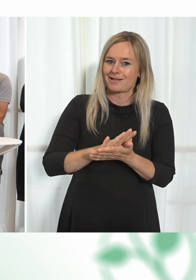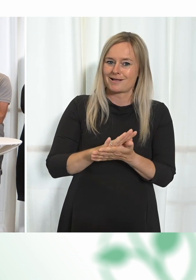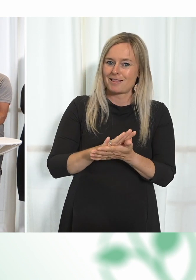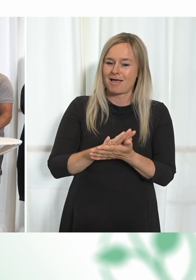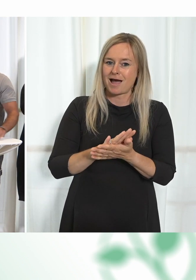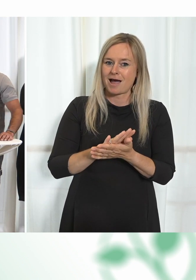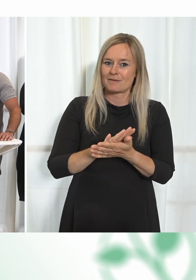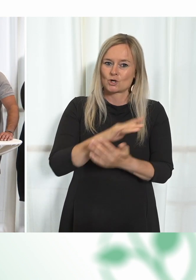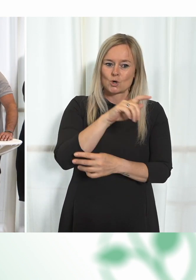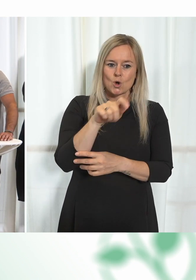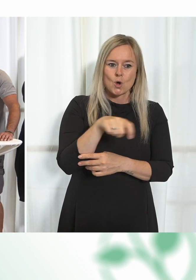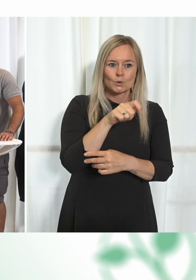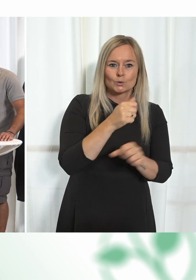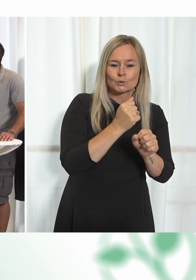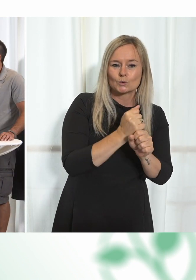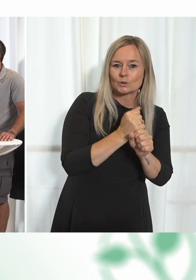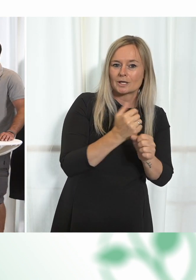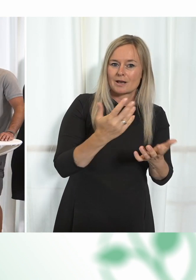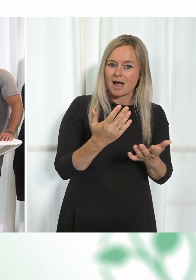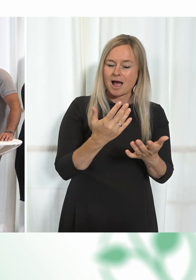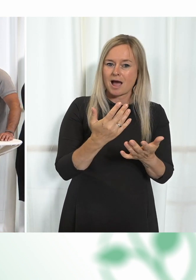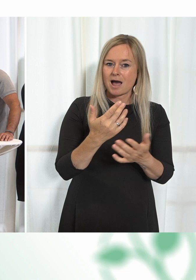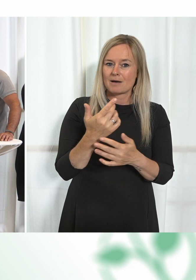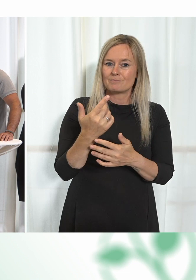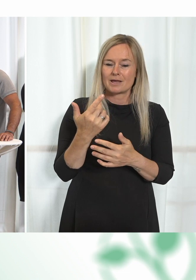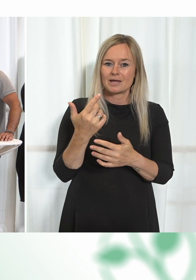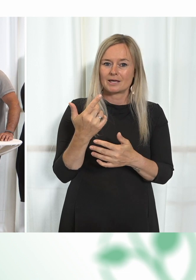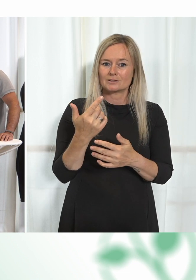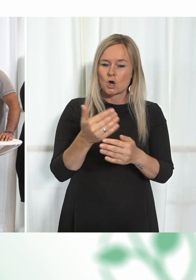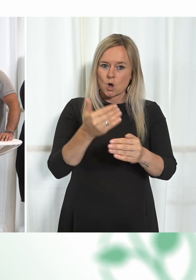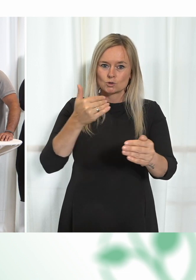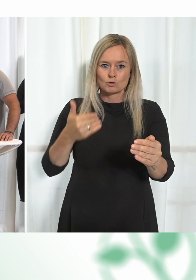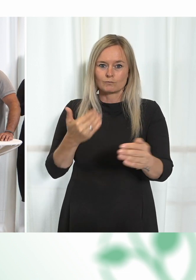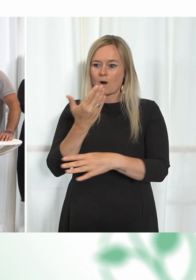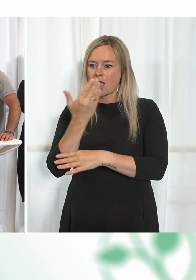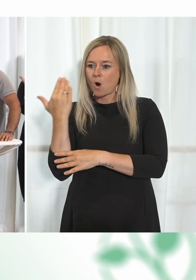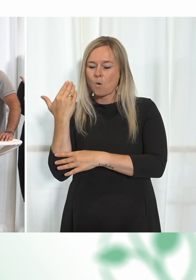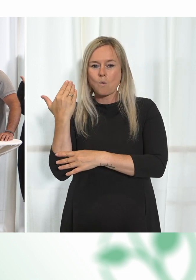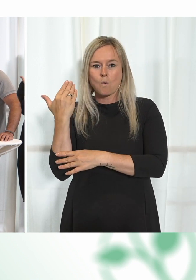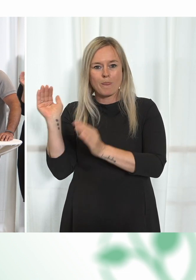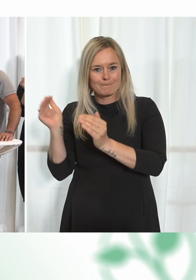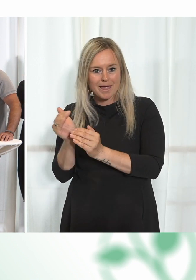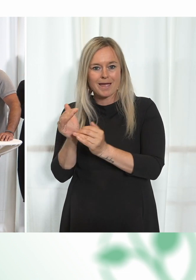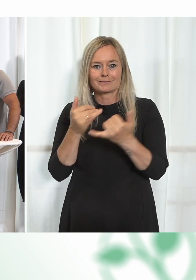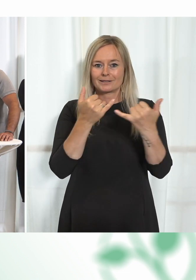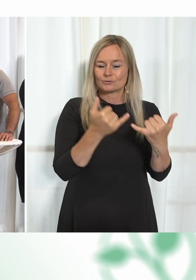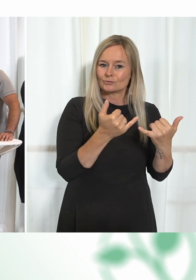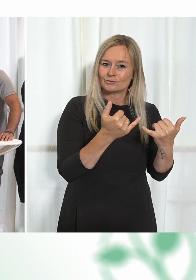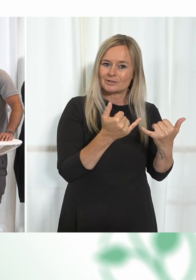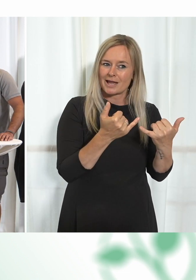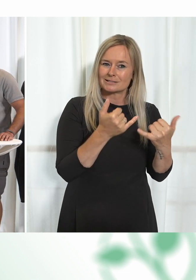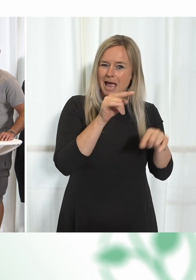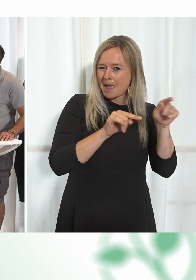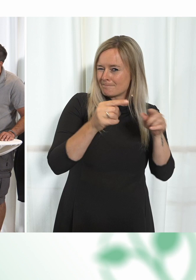Küchenjob auch durchgeführt haben, mit beiden Füßen ohne Beeinträchtigung. Und nun, jetzt, würden Sie auch sagen, dass das wirklich manche Dinge besser,